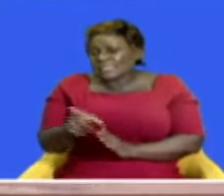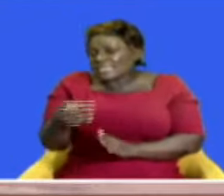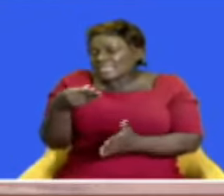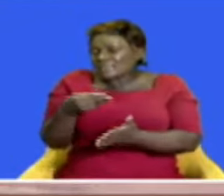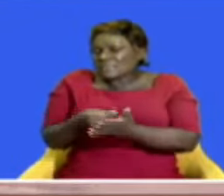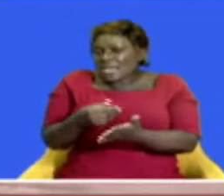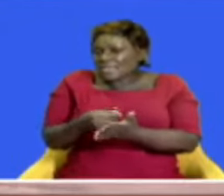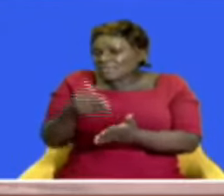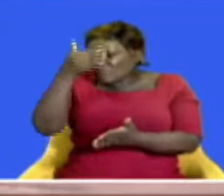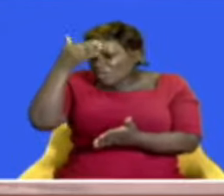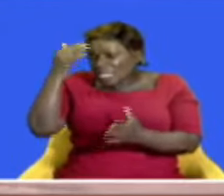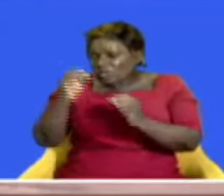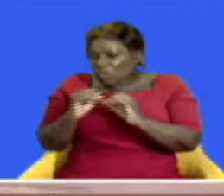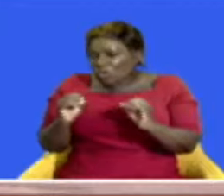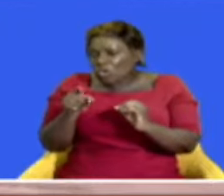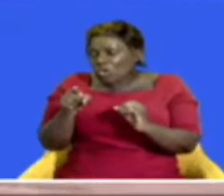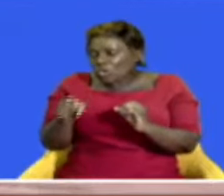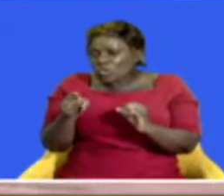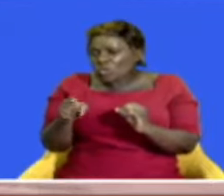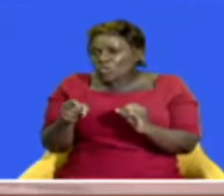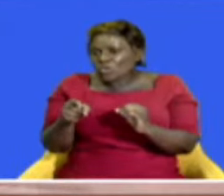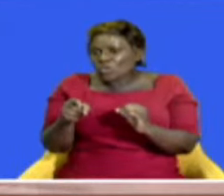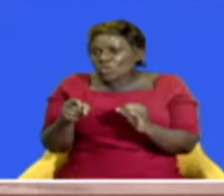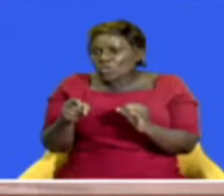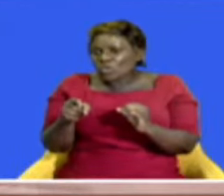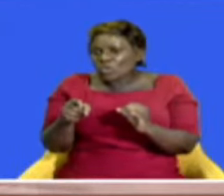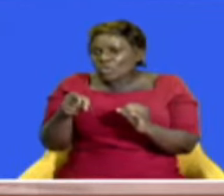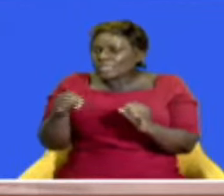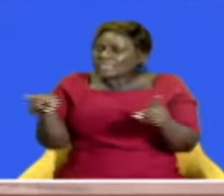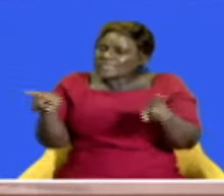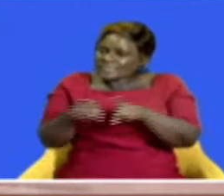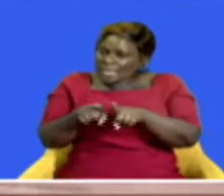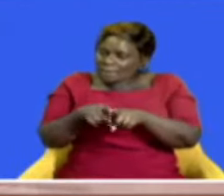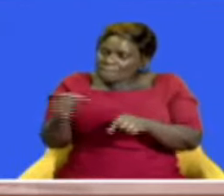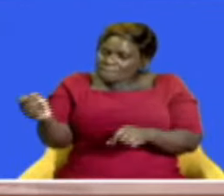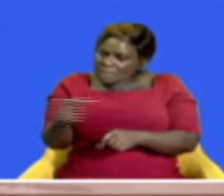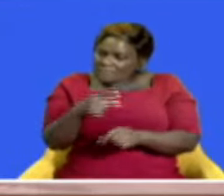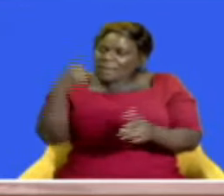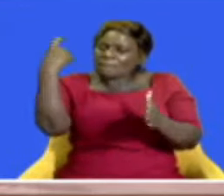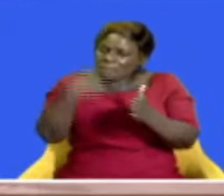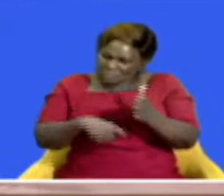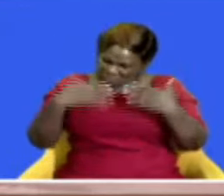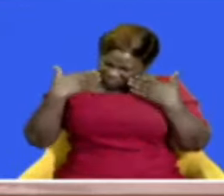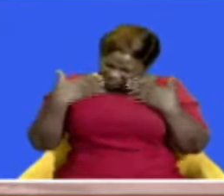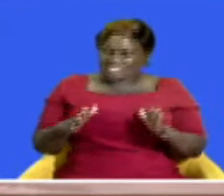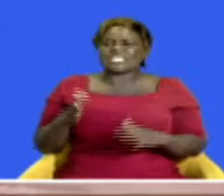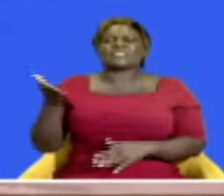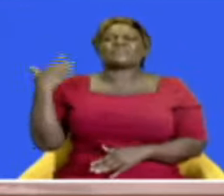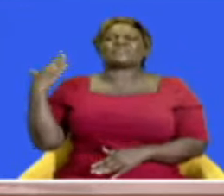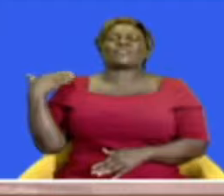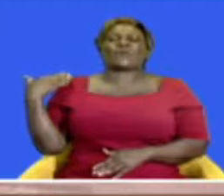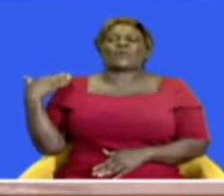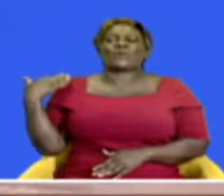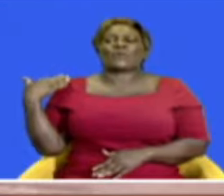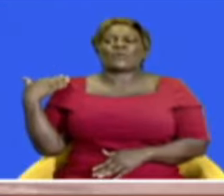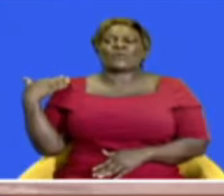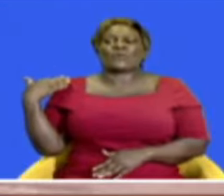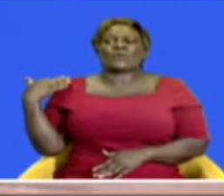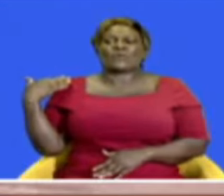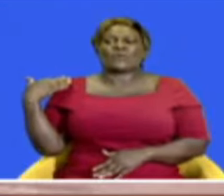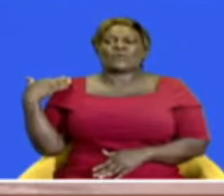uli usisahau pengine wewe kama mimi ambao tulipa mshahara mwisho wa mwezi umekatwa ile kulipa pei hiyo pesa